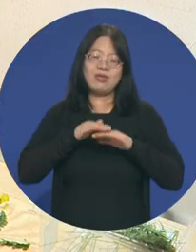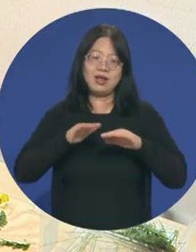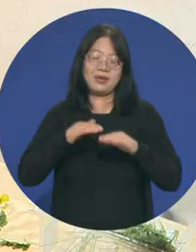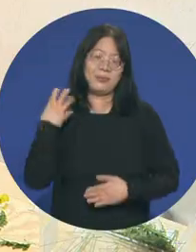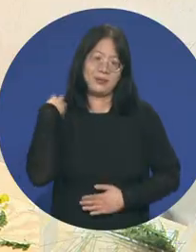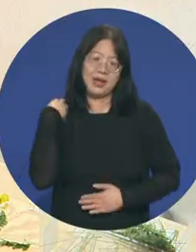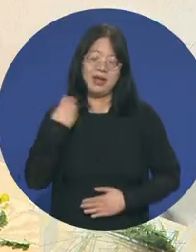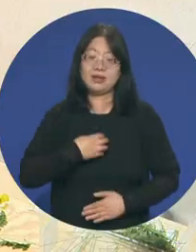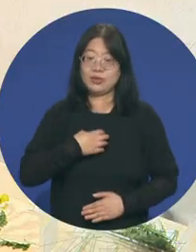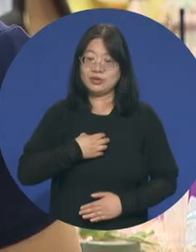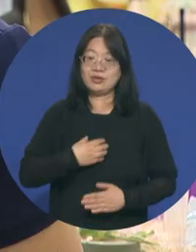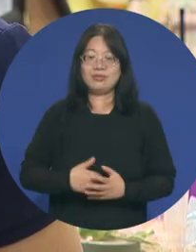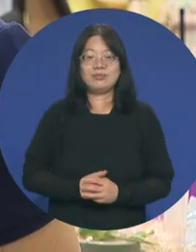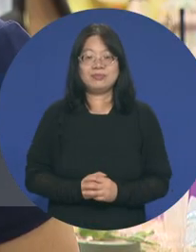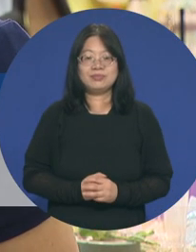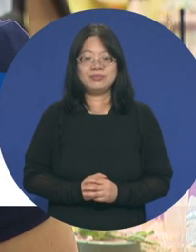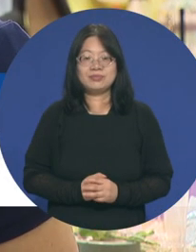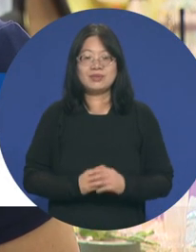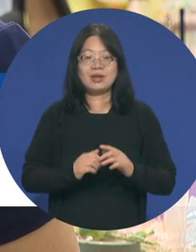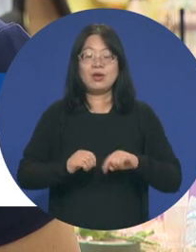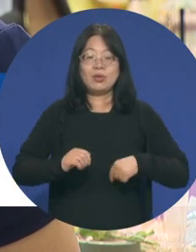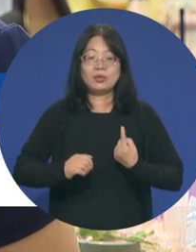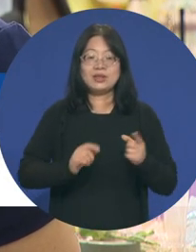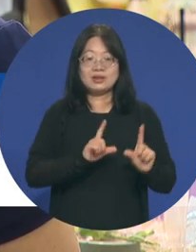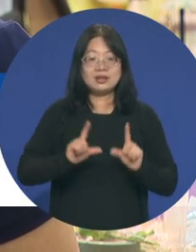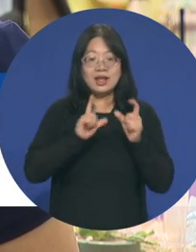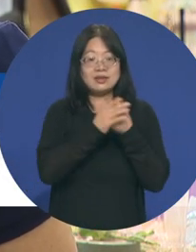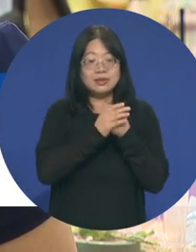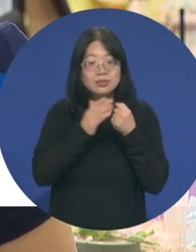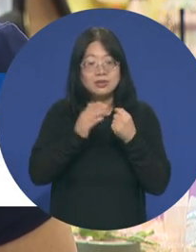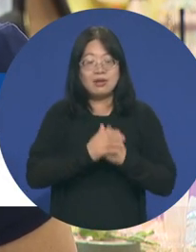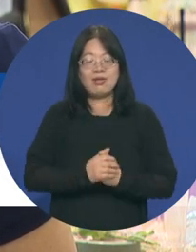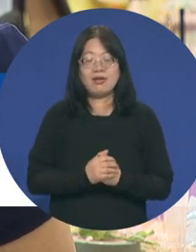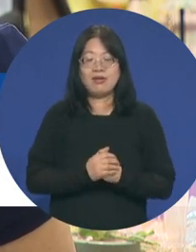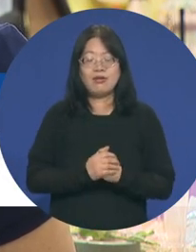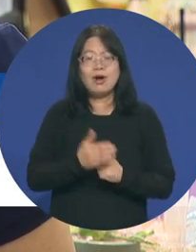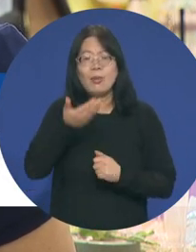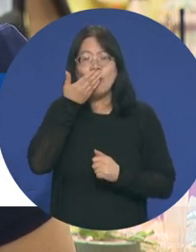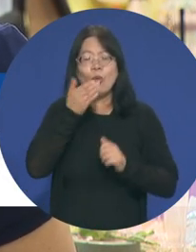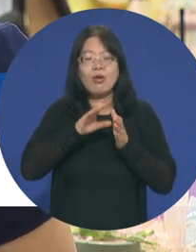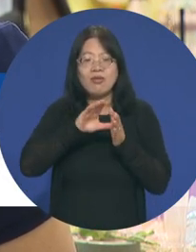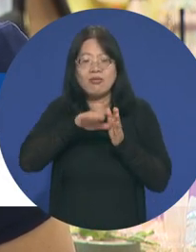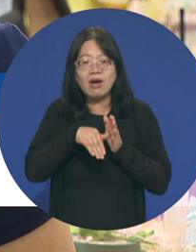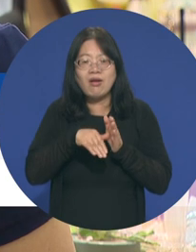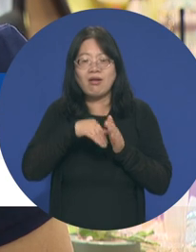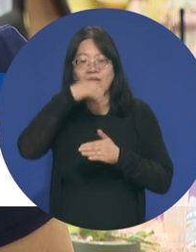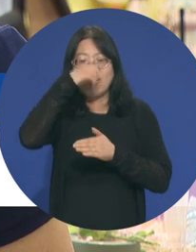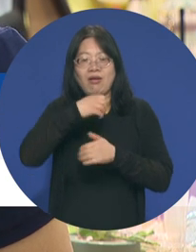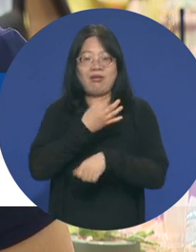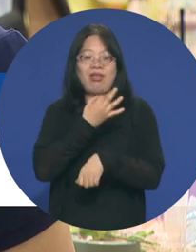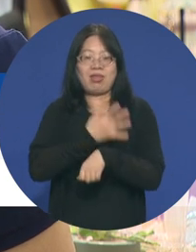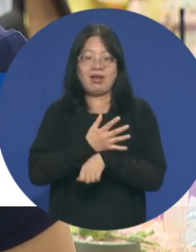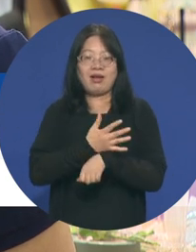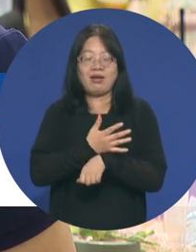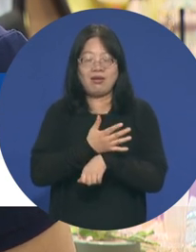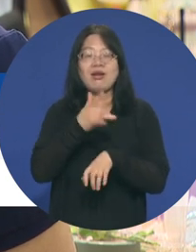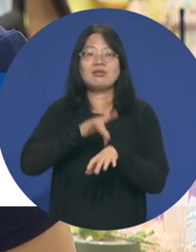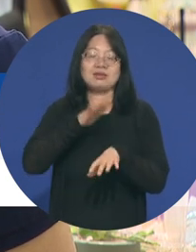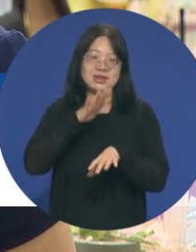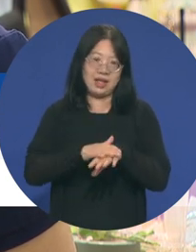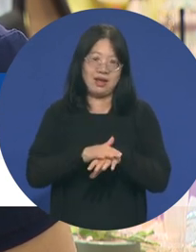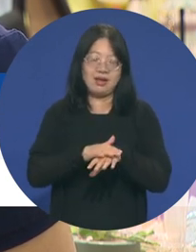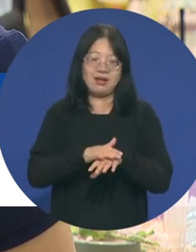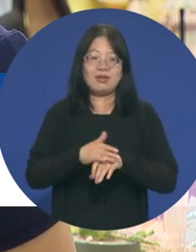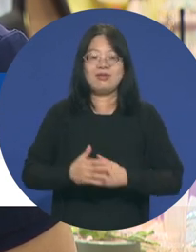게 걱정입니다. 1인 가구다 보면 먹을 때도 그냥 간단하게 자꾸